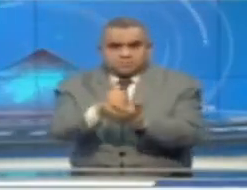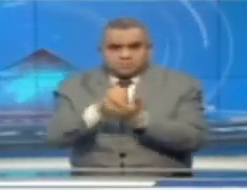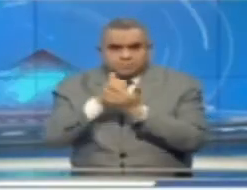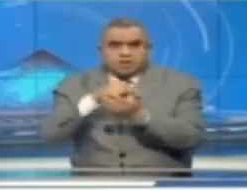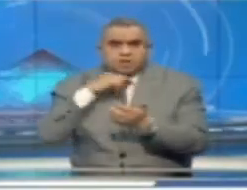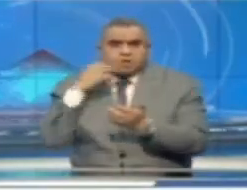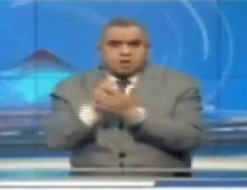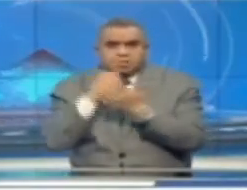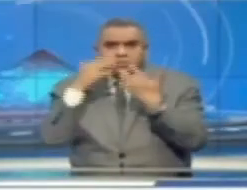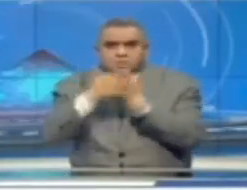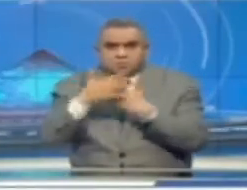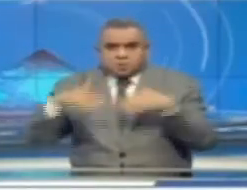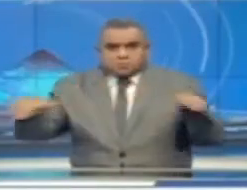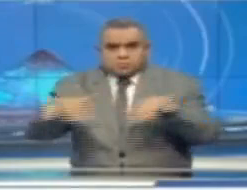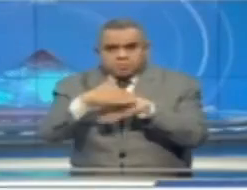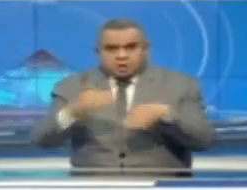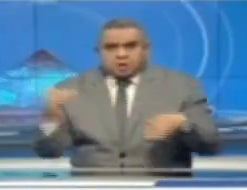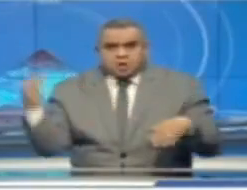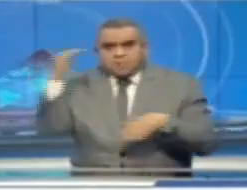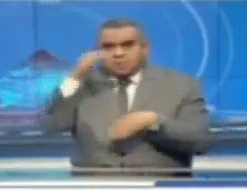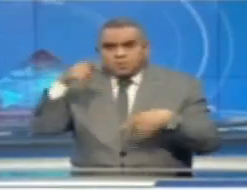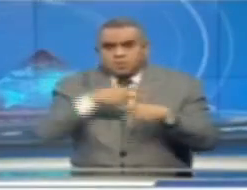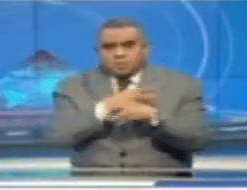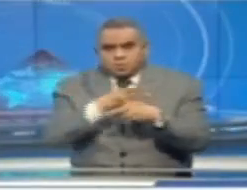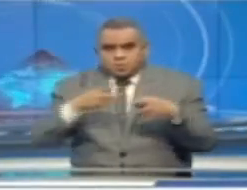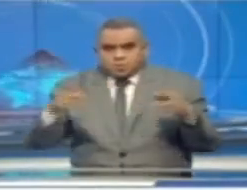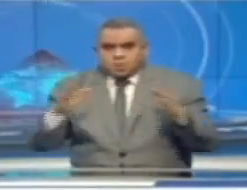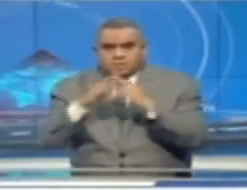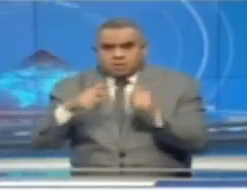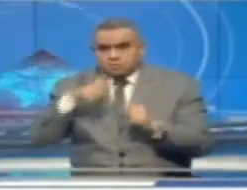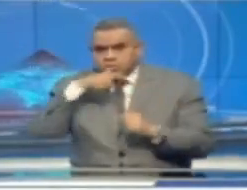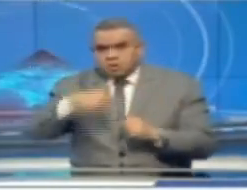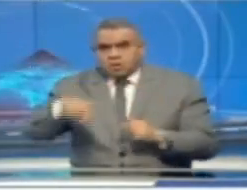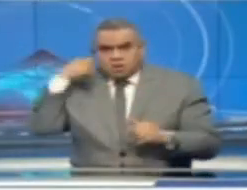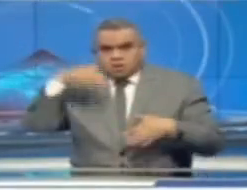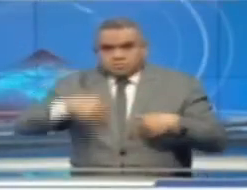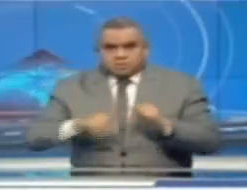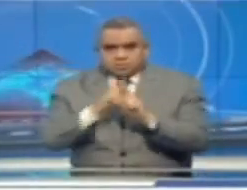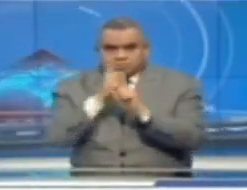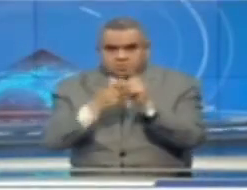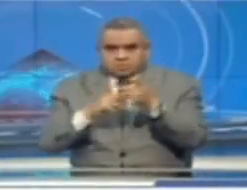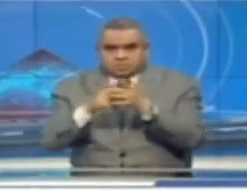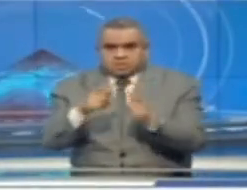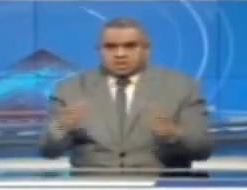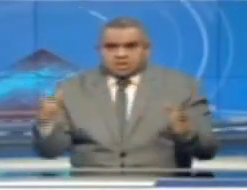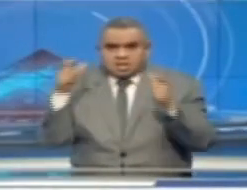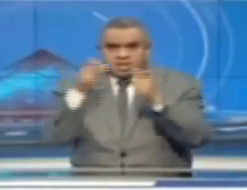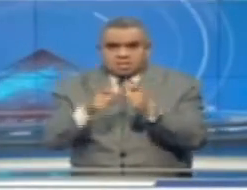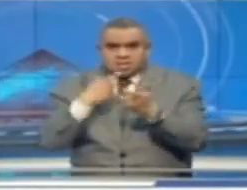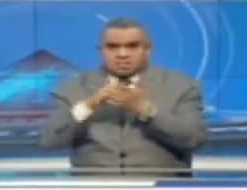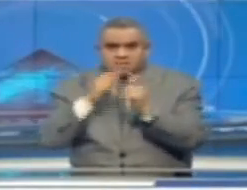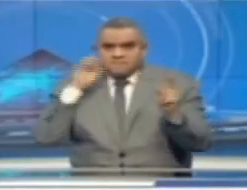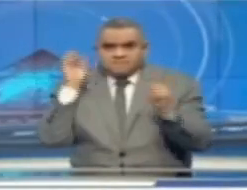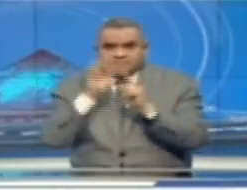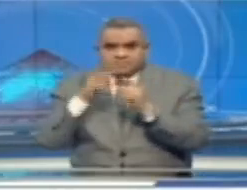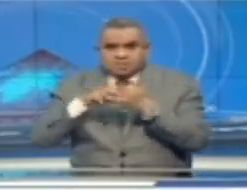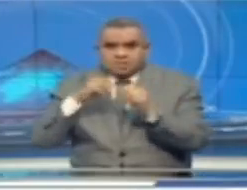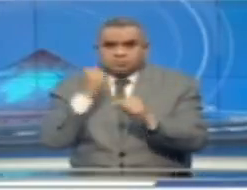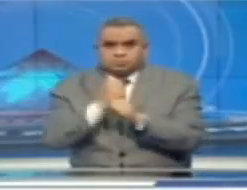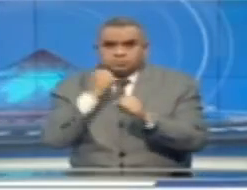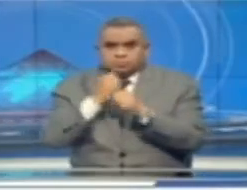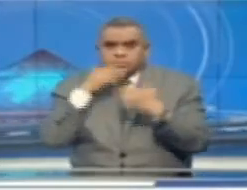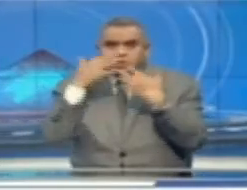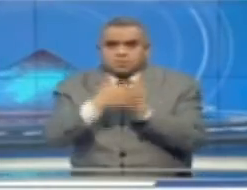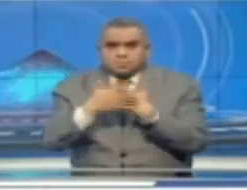الخاصة بمشروعات الطرق والمحاور على مستوى الجمهورية. وقال رئيس الوزراء إن هذا الاجتماع يستهدف دفع العمل